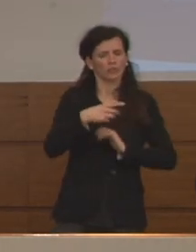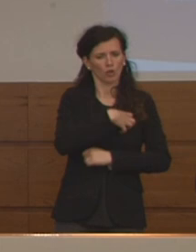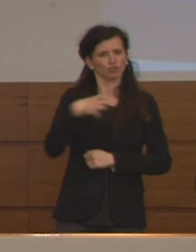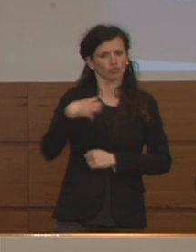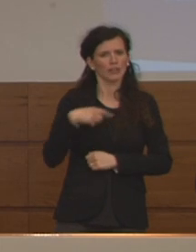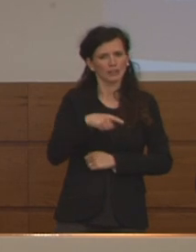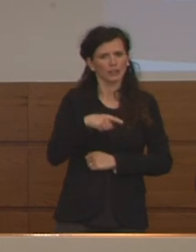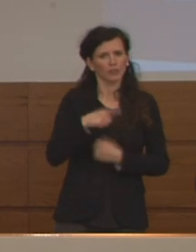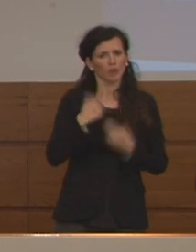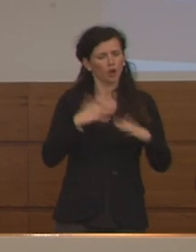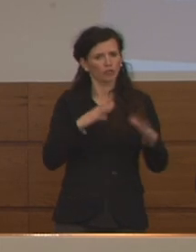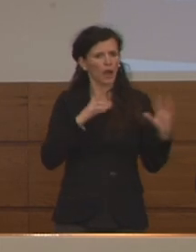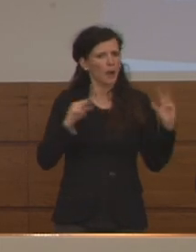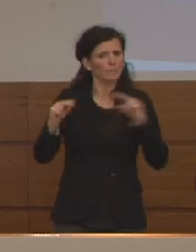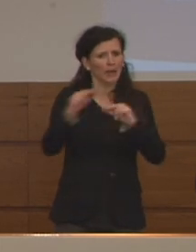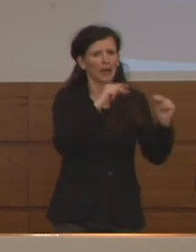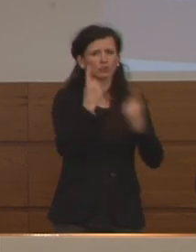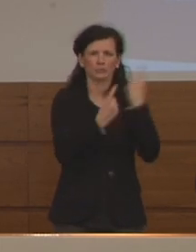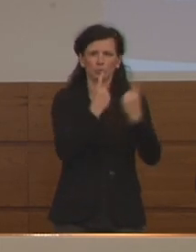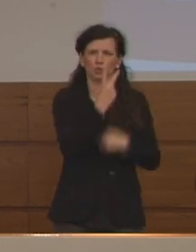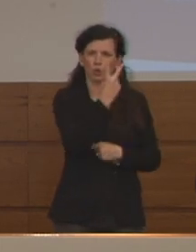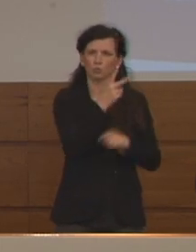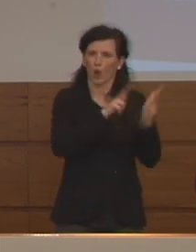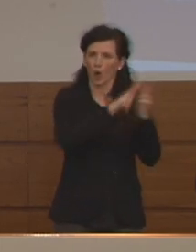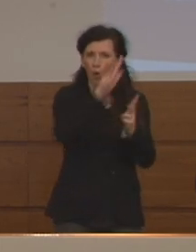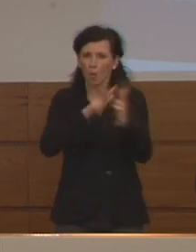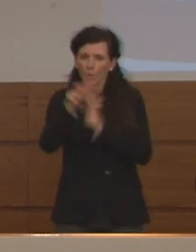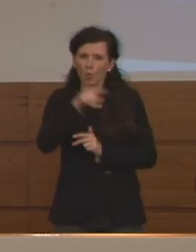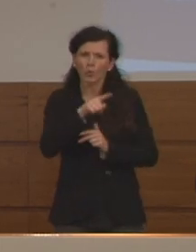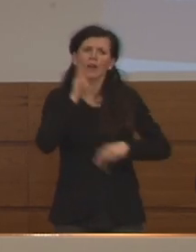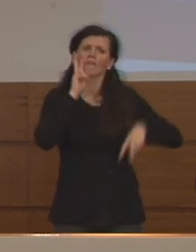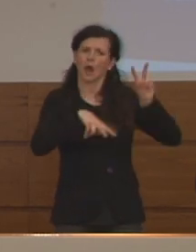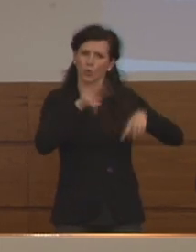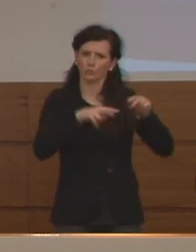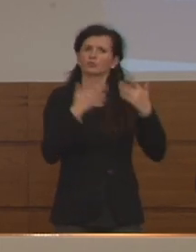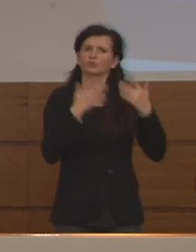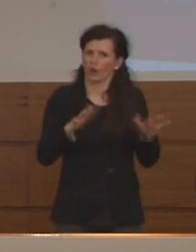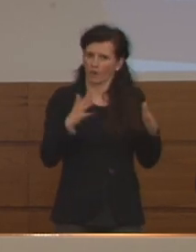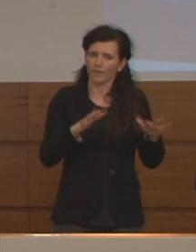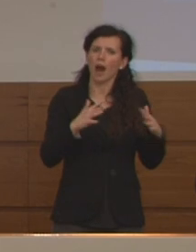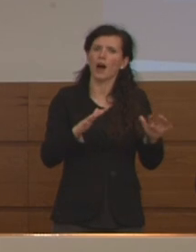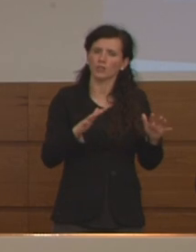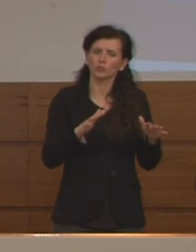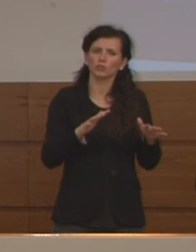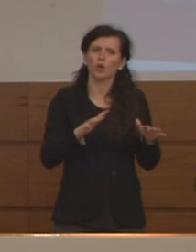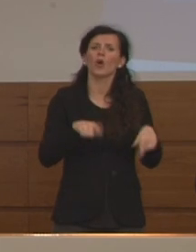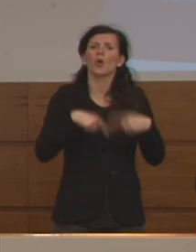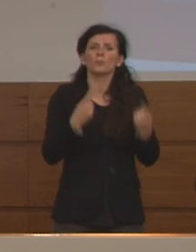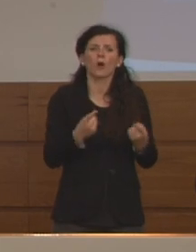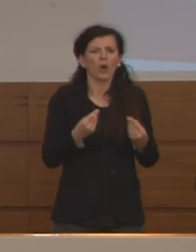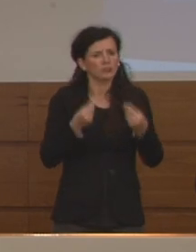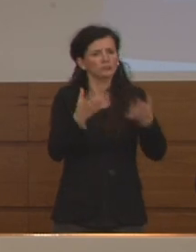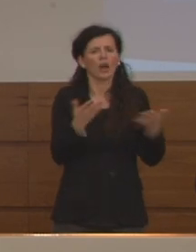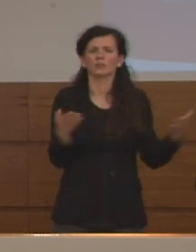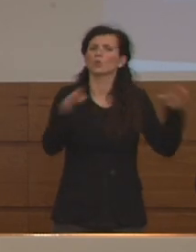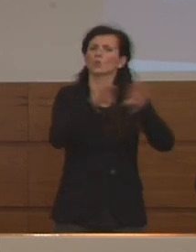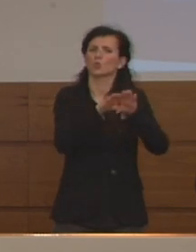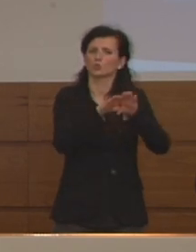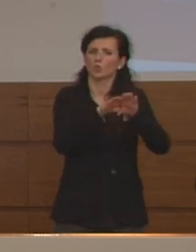scientifico comitato tecnico scientifico ha fatto delle valutazioni e poi ovviamente le disposizioni sulla chiusura